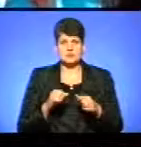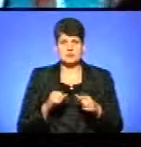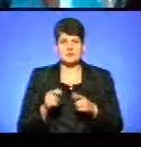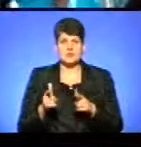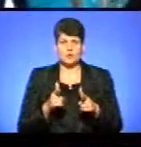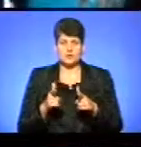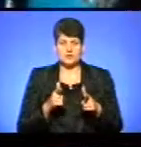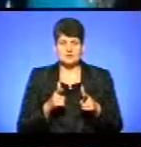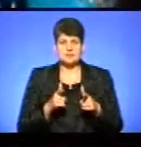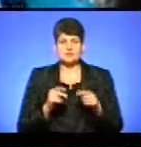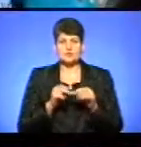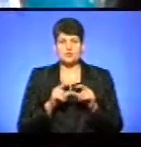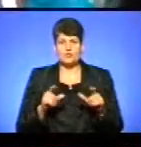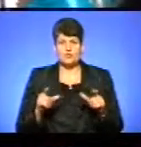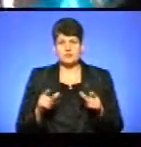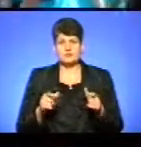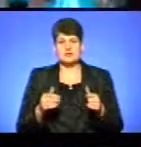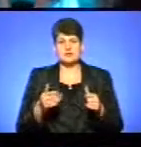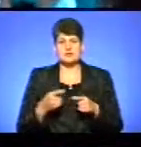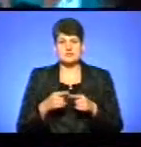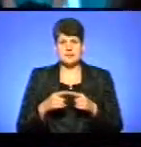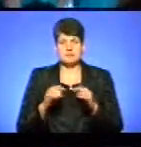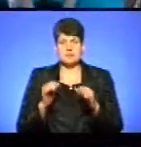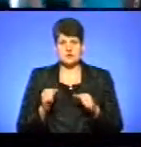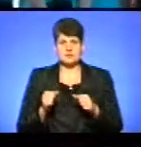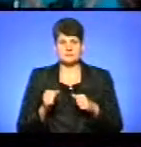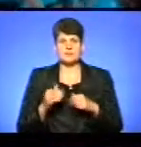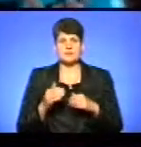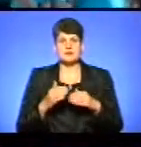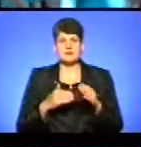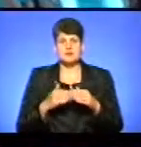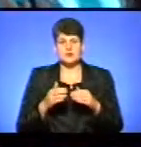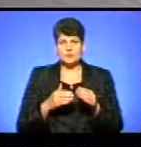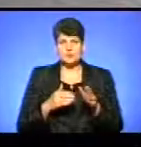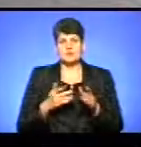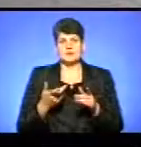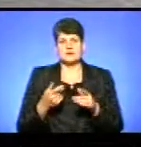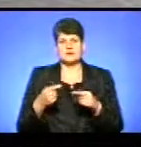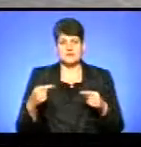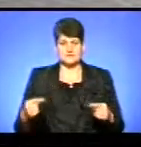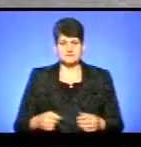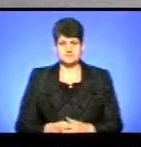нас в школі. Це лінійки, зошити, ручки, такі канцелярка, яка потрібна кожному.